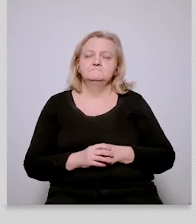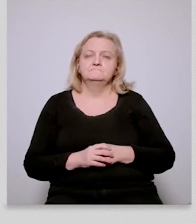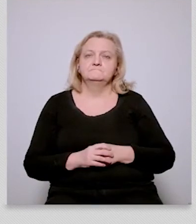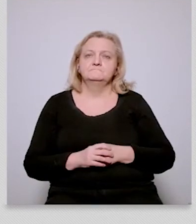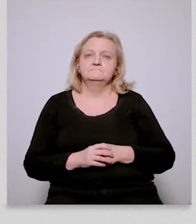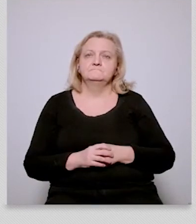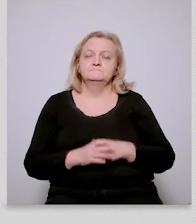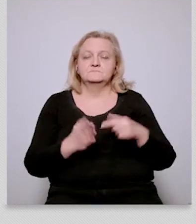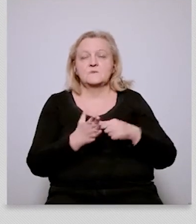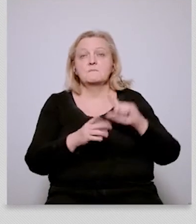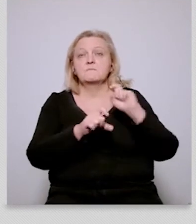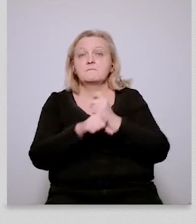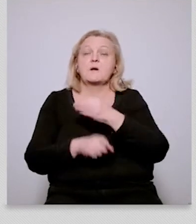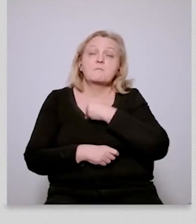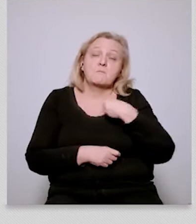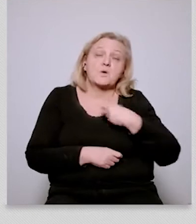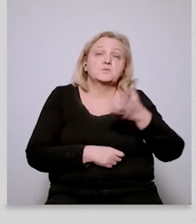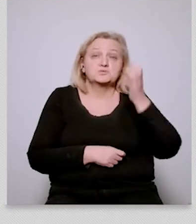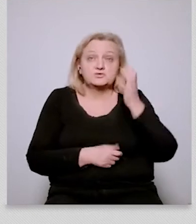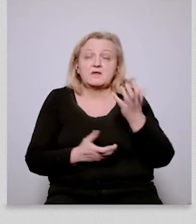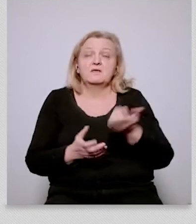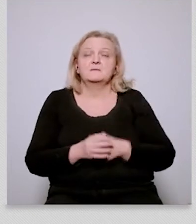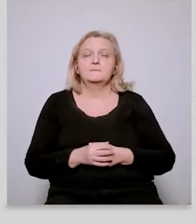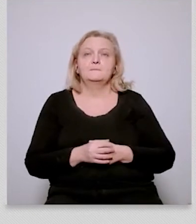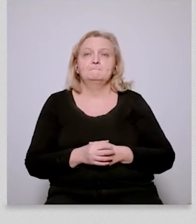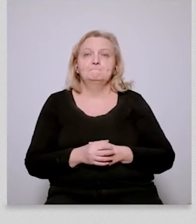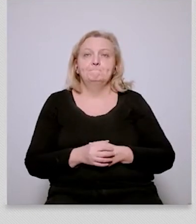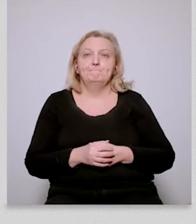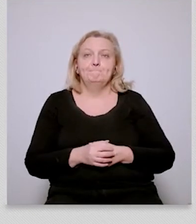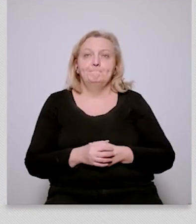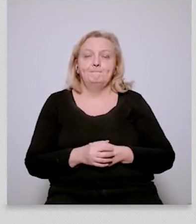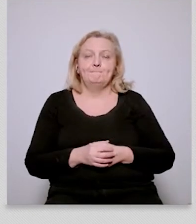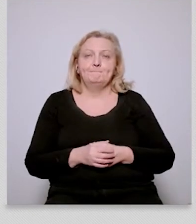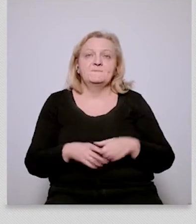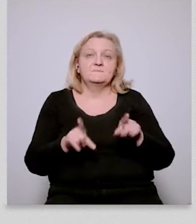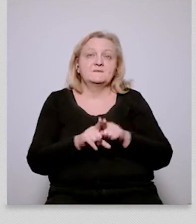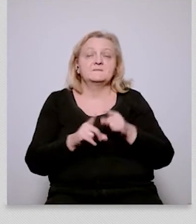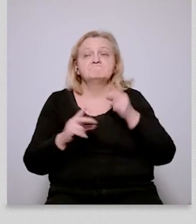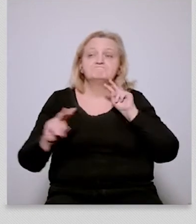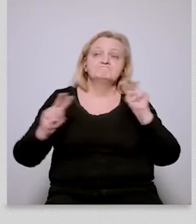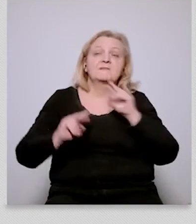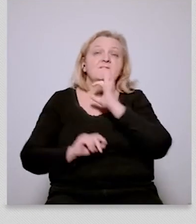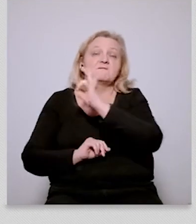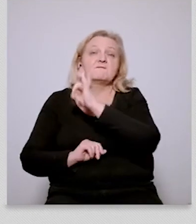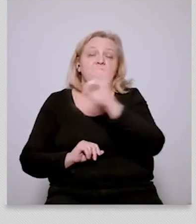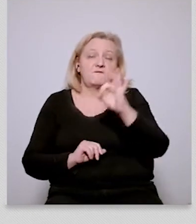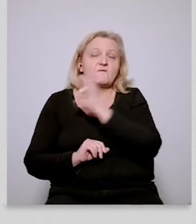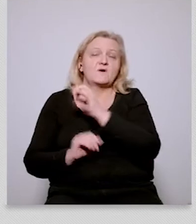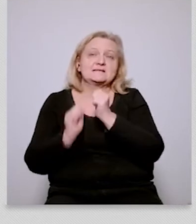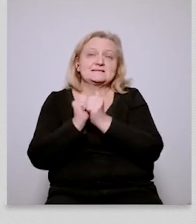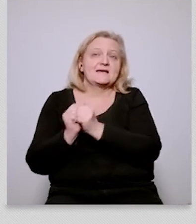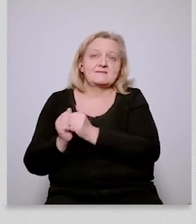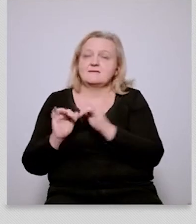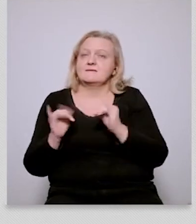takie kraje jak właśnie Polska czy Czechy jak postrzegasz ich rolę jeżeli chodzi o